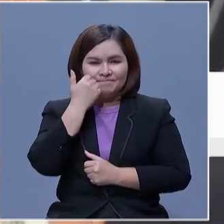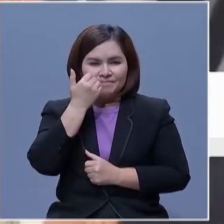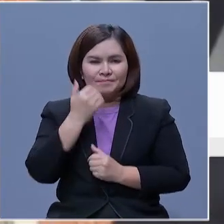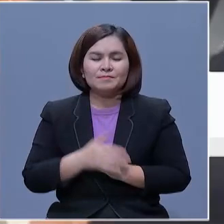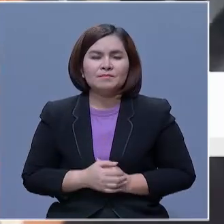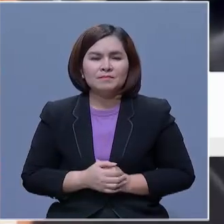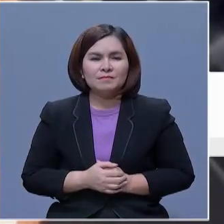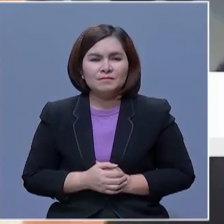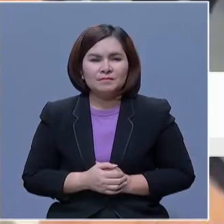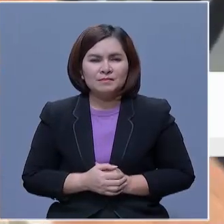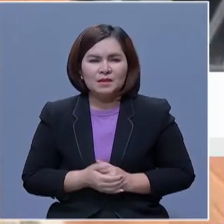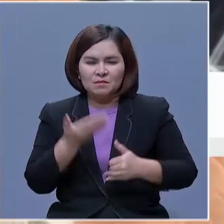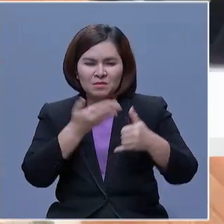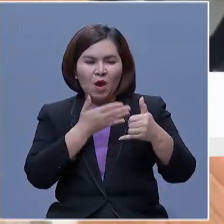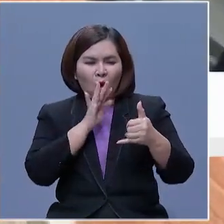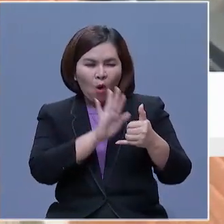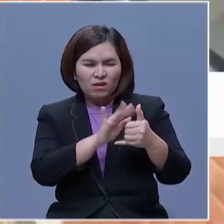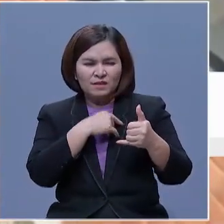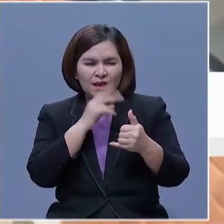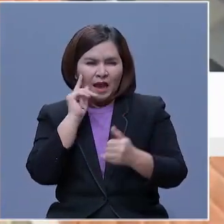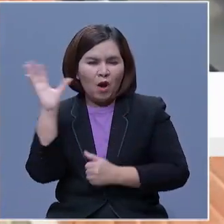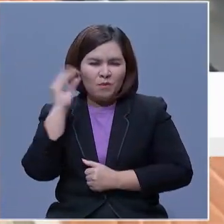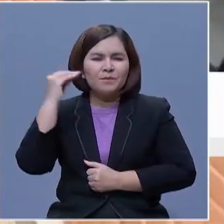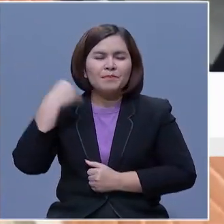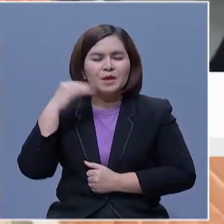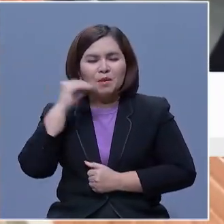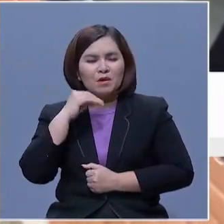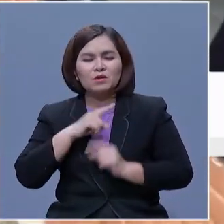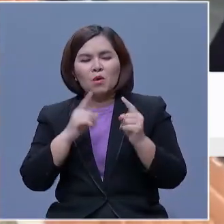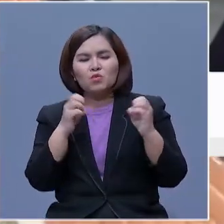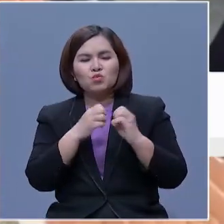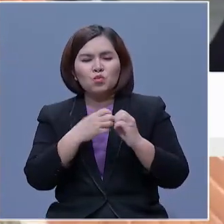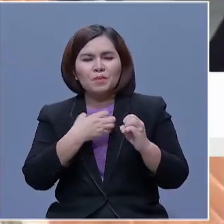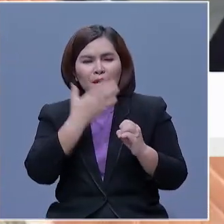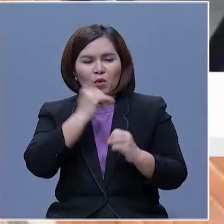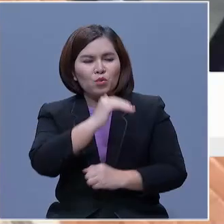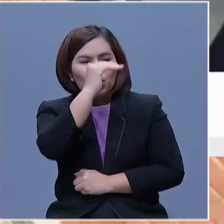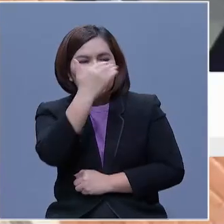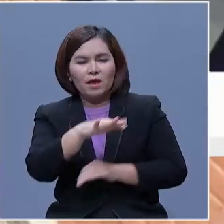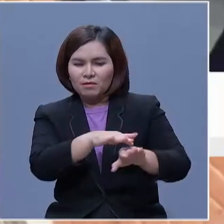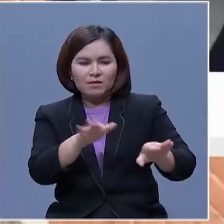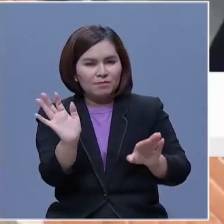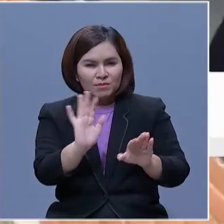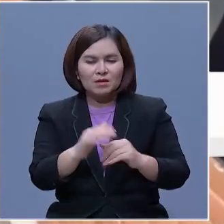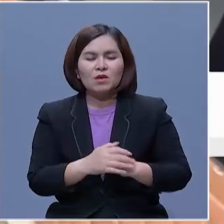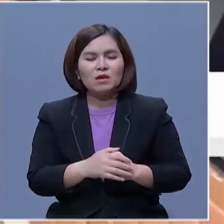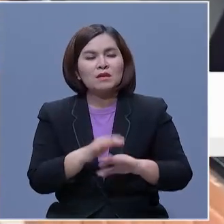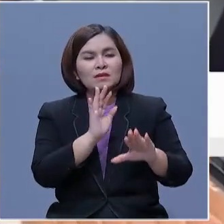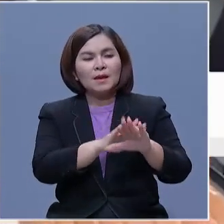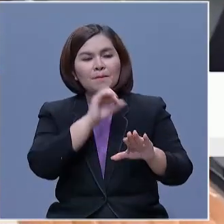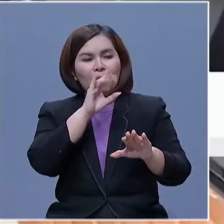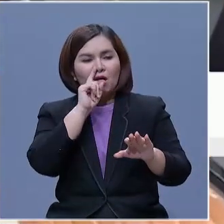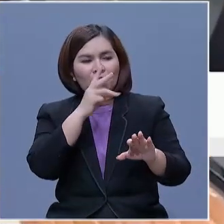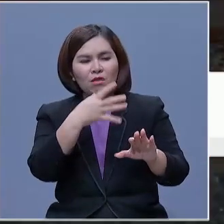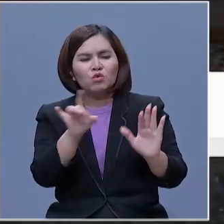พฤติกรรมของเขาเนี่ยผมรับฟังมานานแล้วแต่เราก็ไม่อยากยุ่งกับเขาเรื่องของเขานะเขาโตแล้วเราพยายามเตือนเขาจน